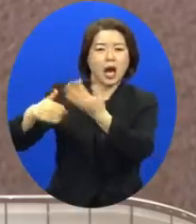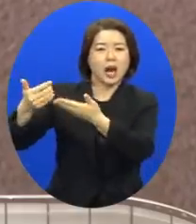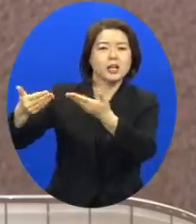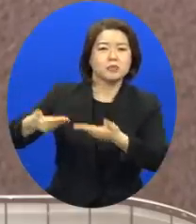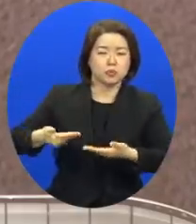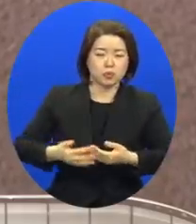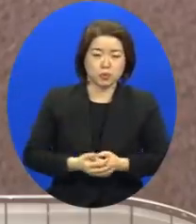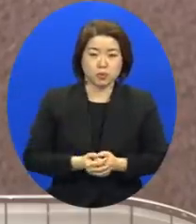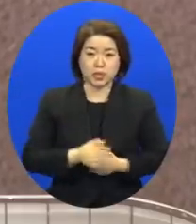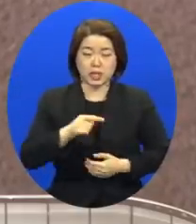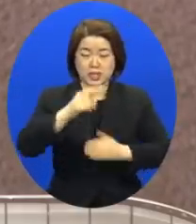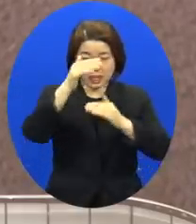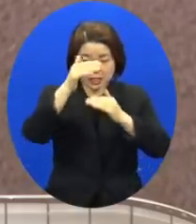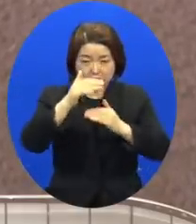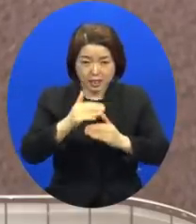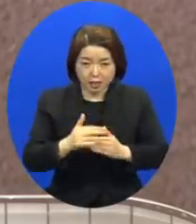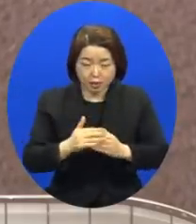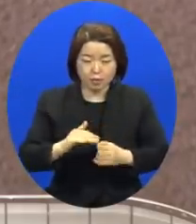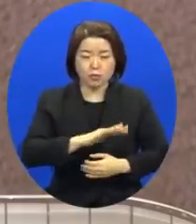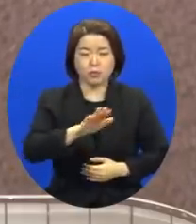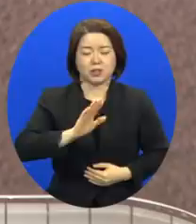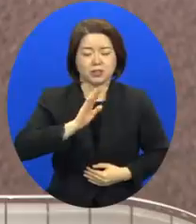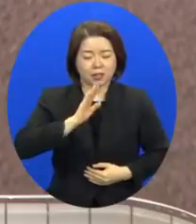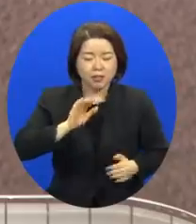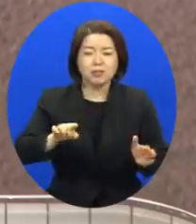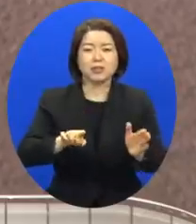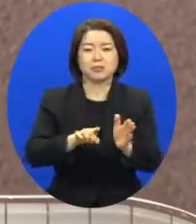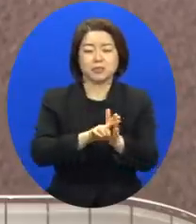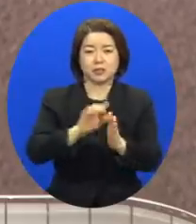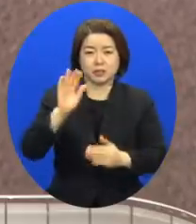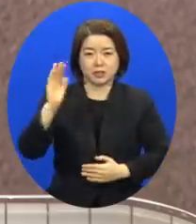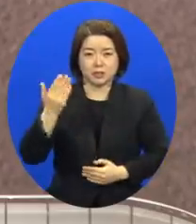사실을 우리가 정말 믿어야 합니다